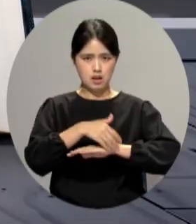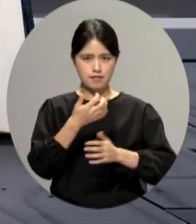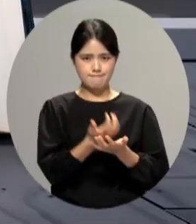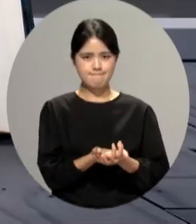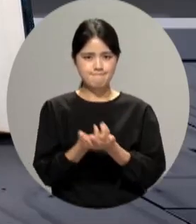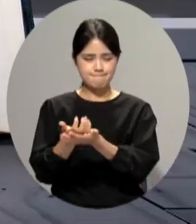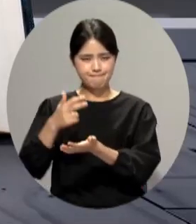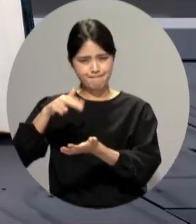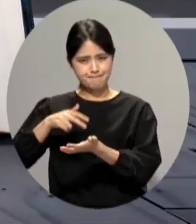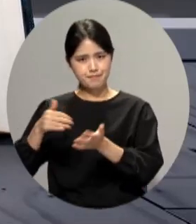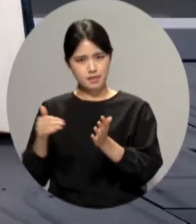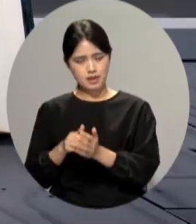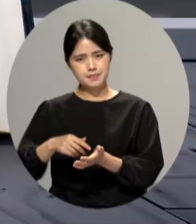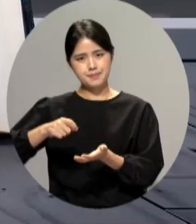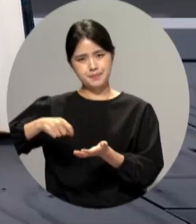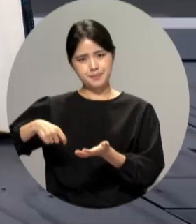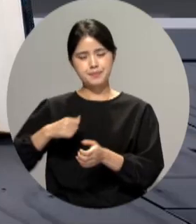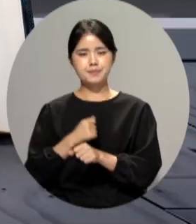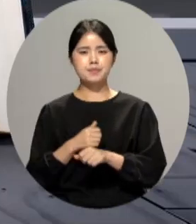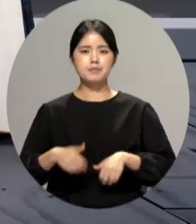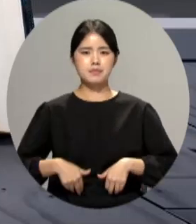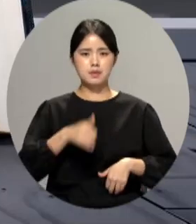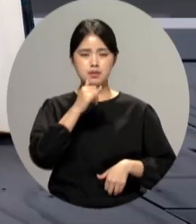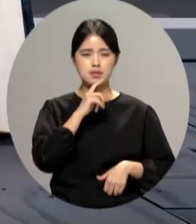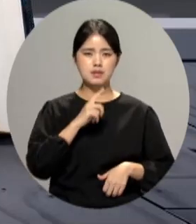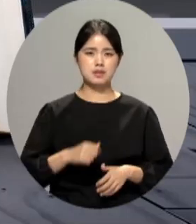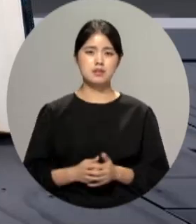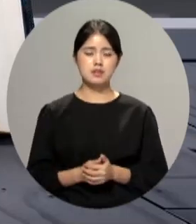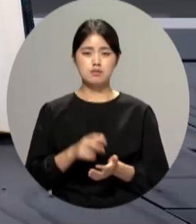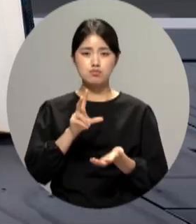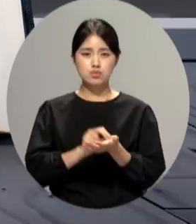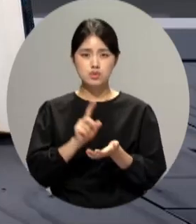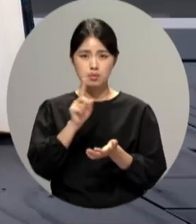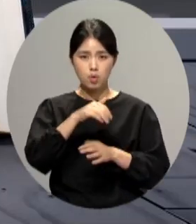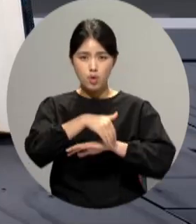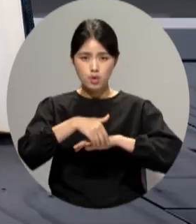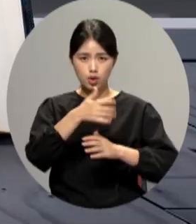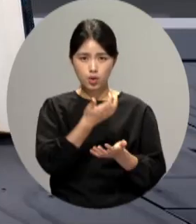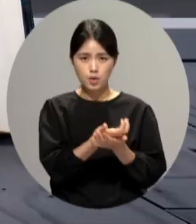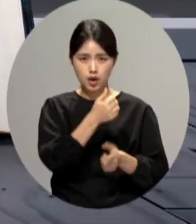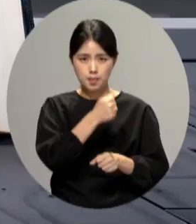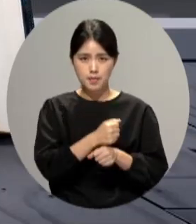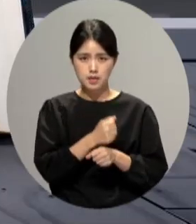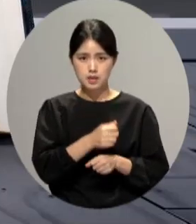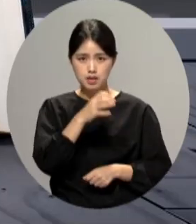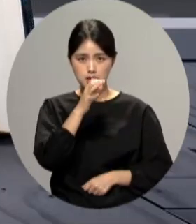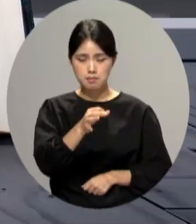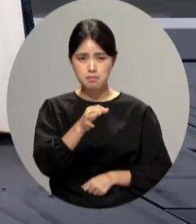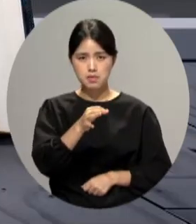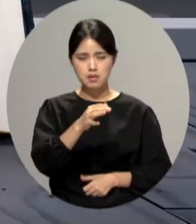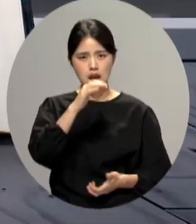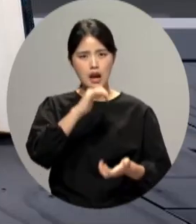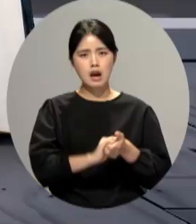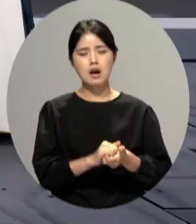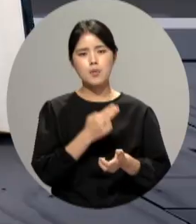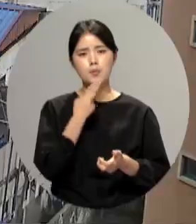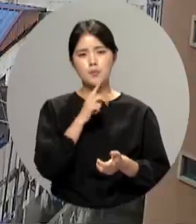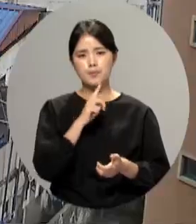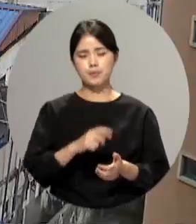뒤 서명 날이 나도록 바뀐 겁니다. 문제는 계획서 발급 비용에 상한선이 없다는